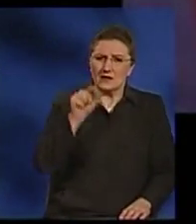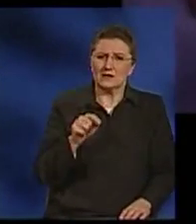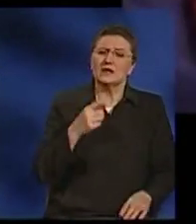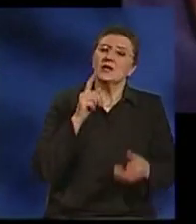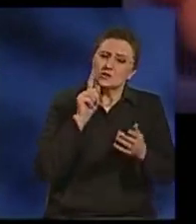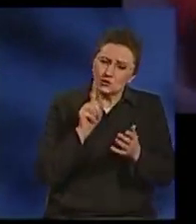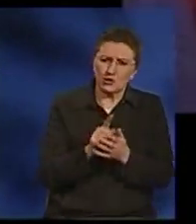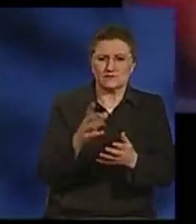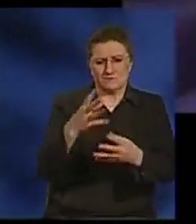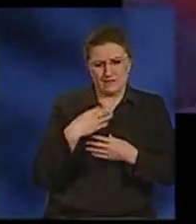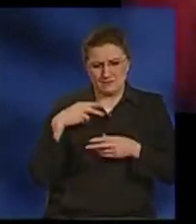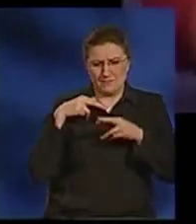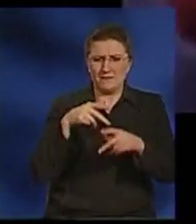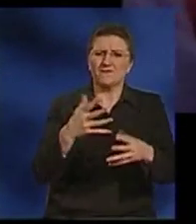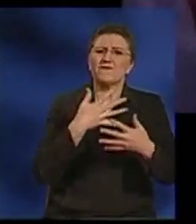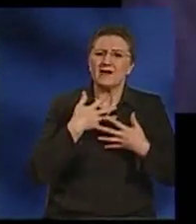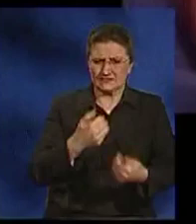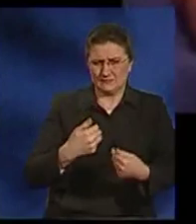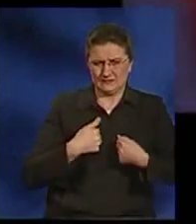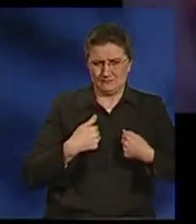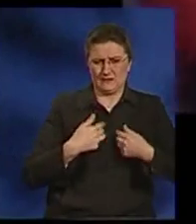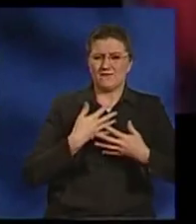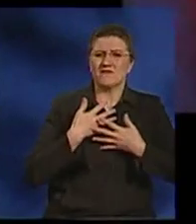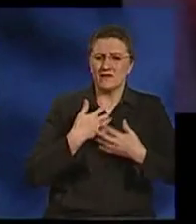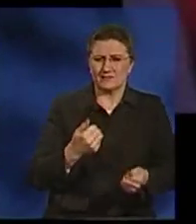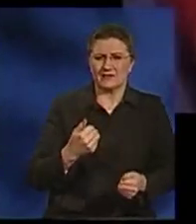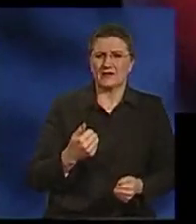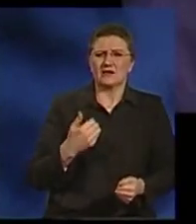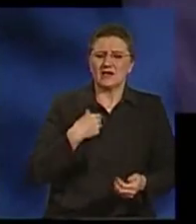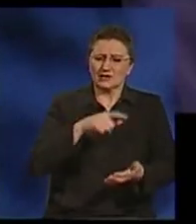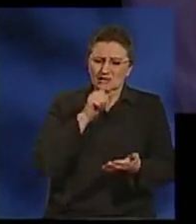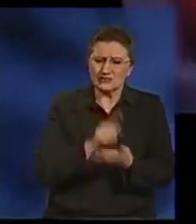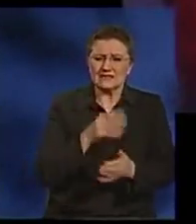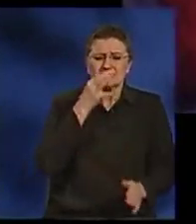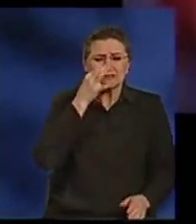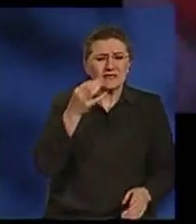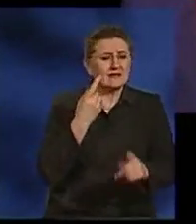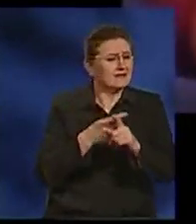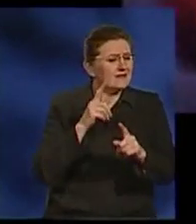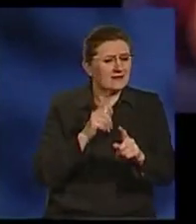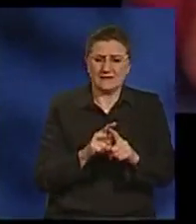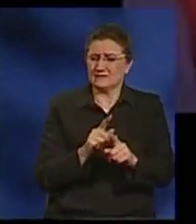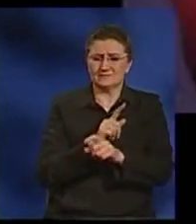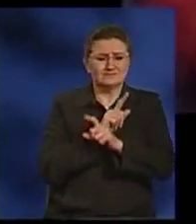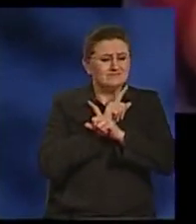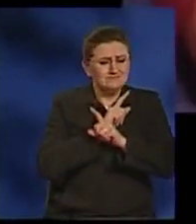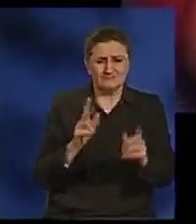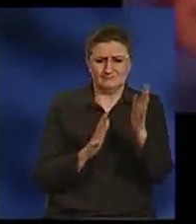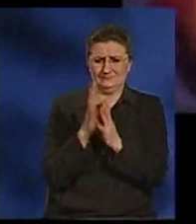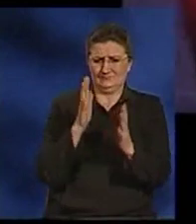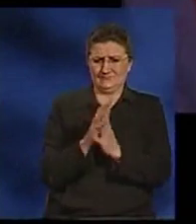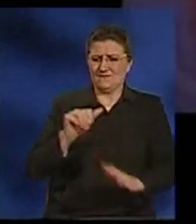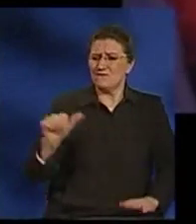должна пойти его искать Возьмите меня с собой Я, я должна ему сказать Что, что эти корешки очень